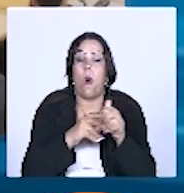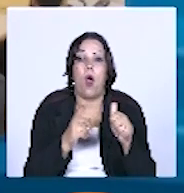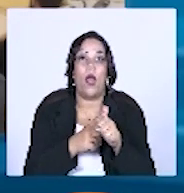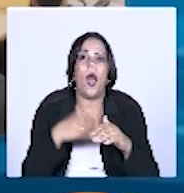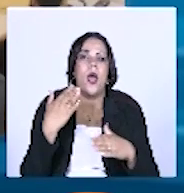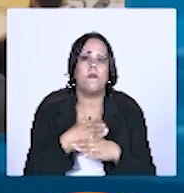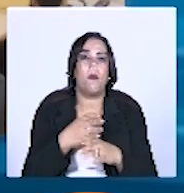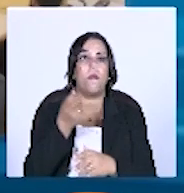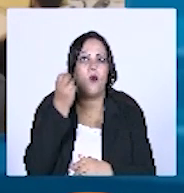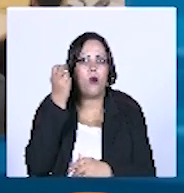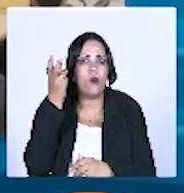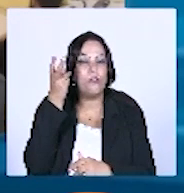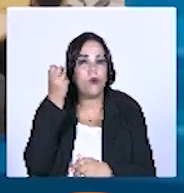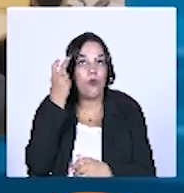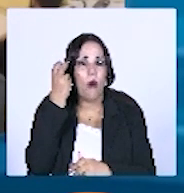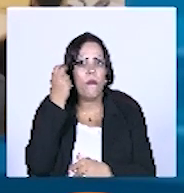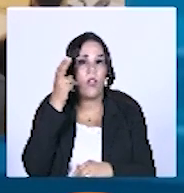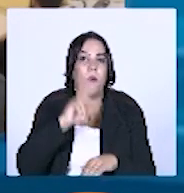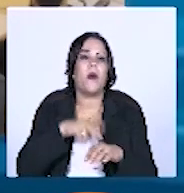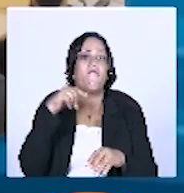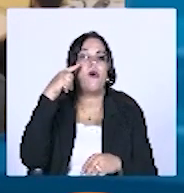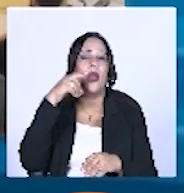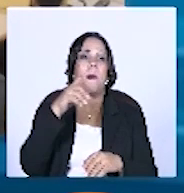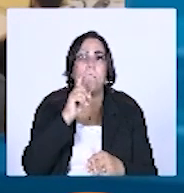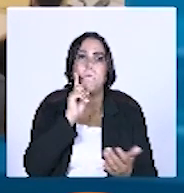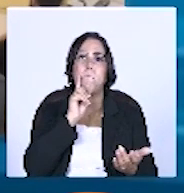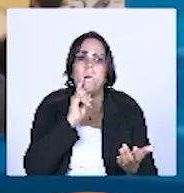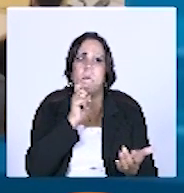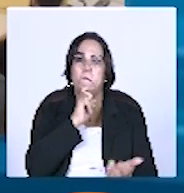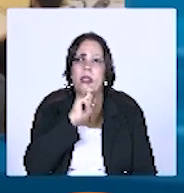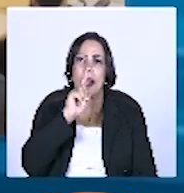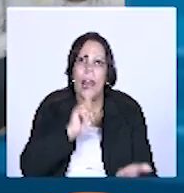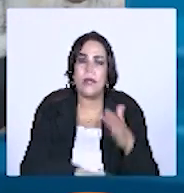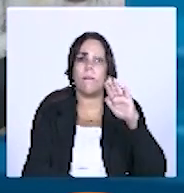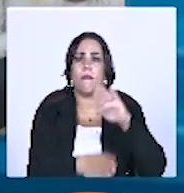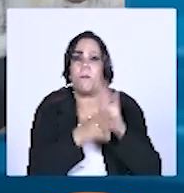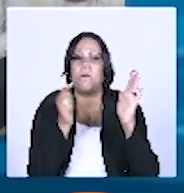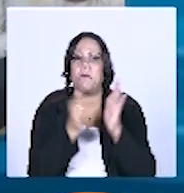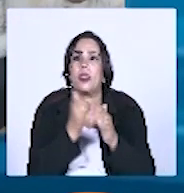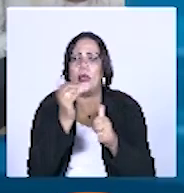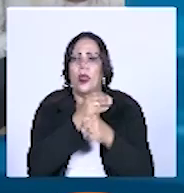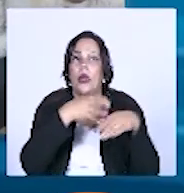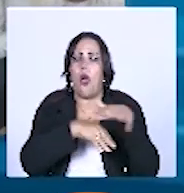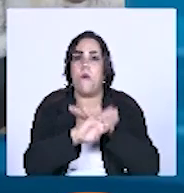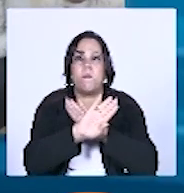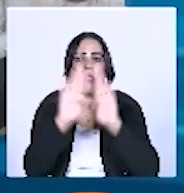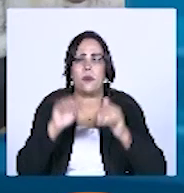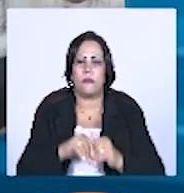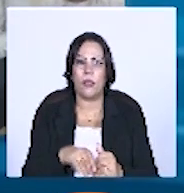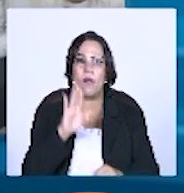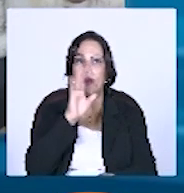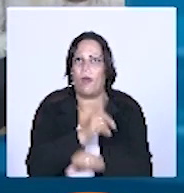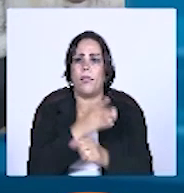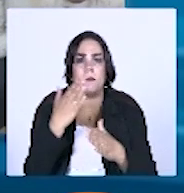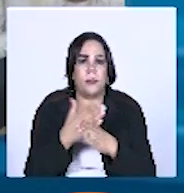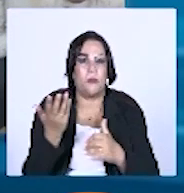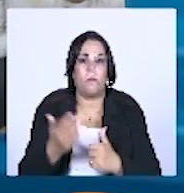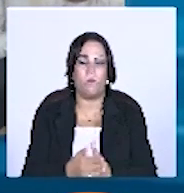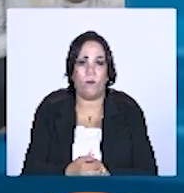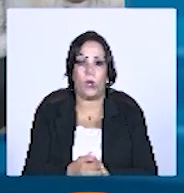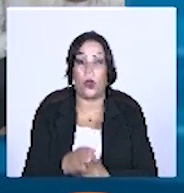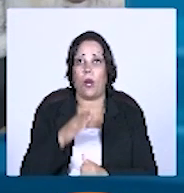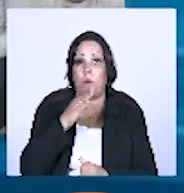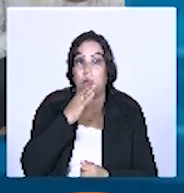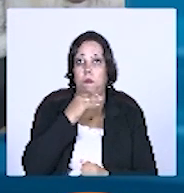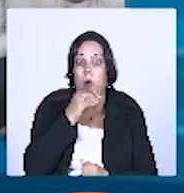ثقافيه وفكريه البنت مالهاش غير بيتها البنت هتتجوز تقعد في البيت طب تتعلم ليه اب